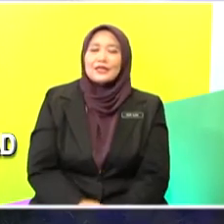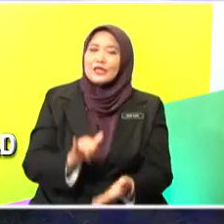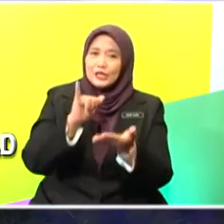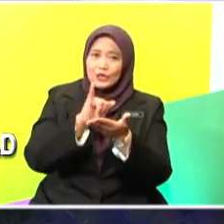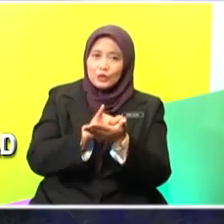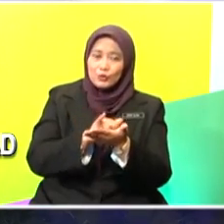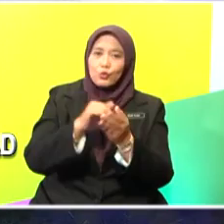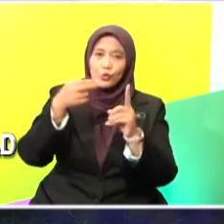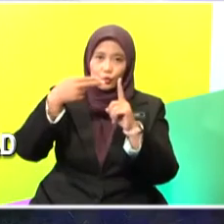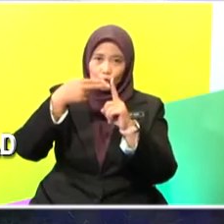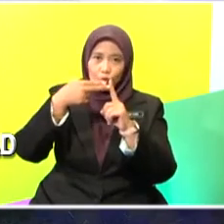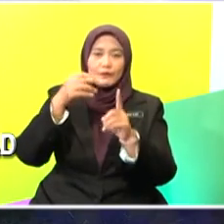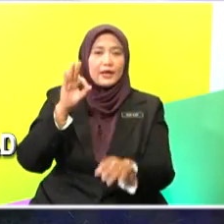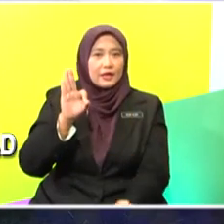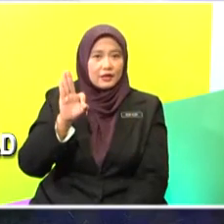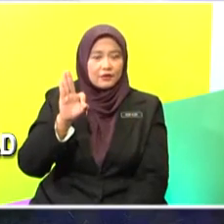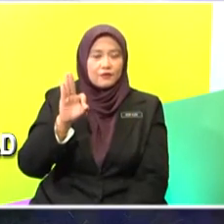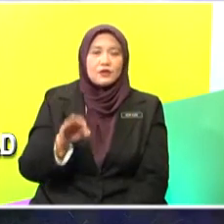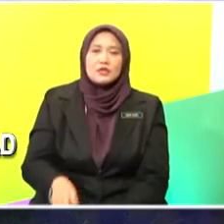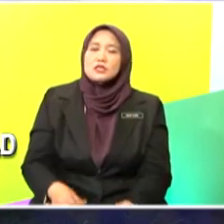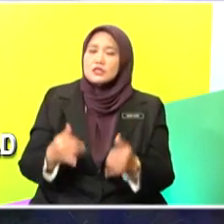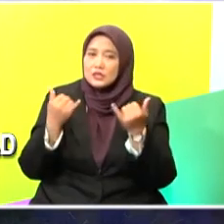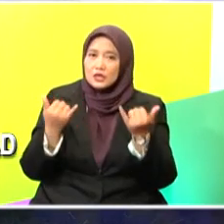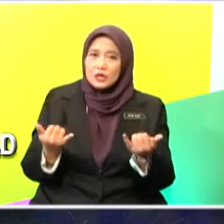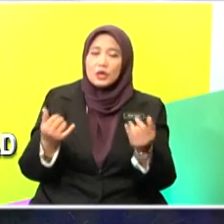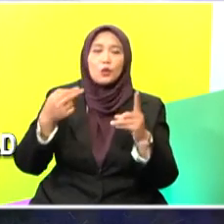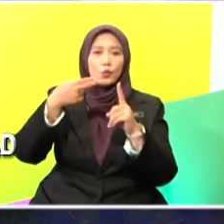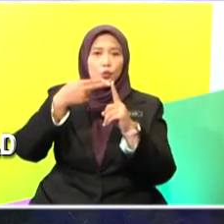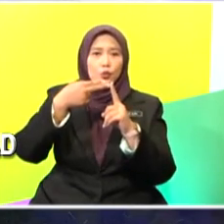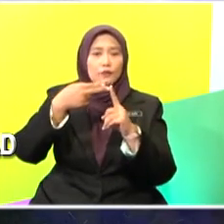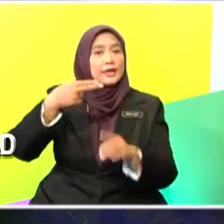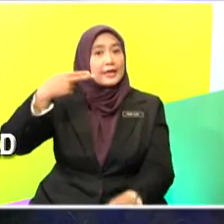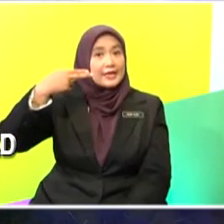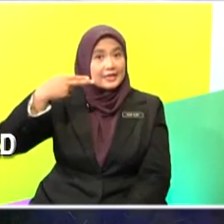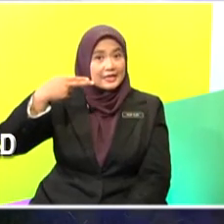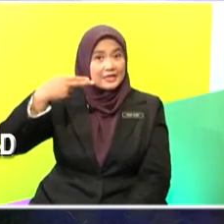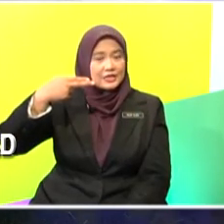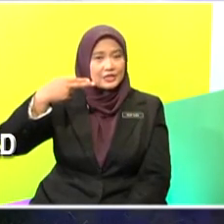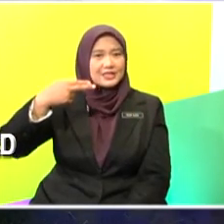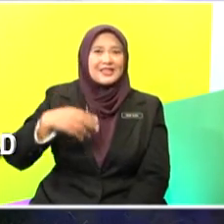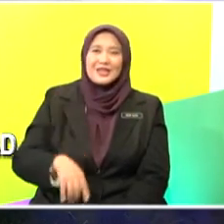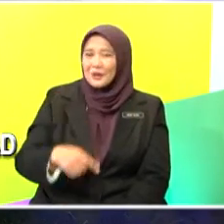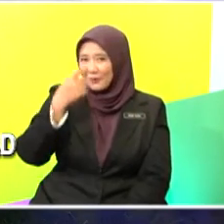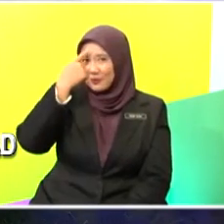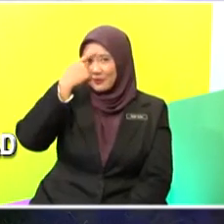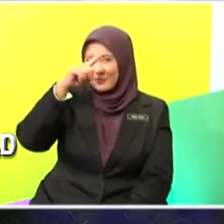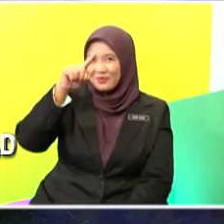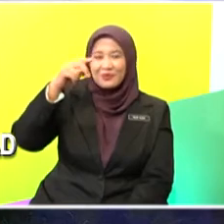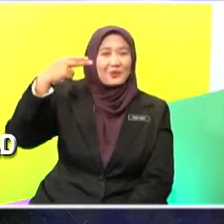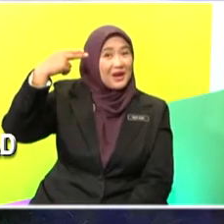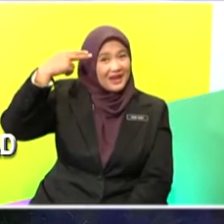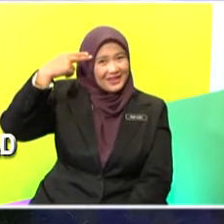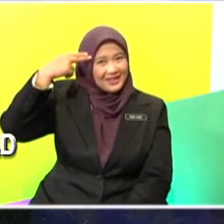F. F. Okey, next. Huruf H. H, okey. Hakim. Hakim. Huruf saya lah.